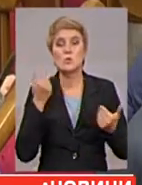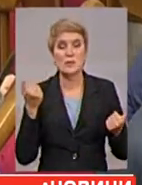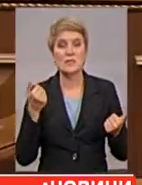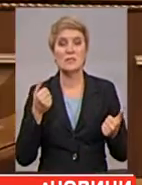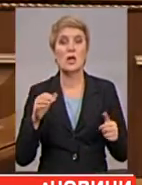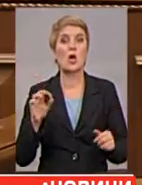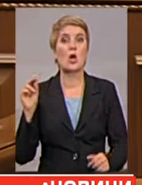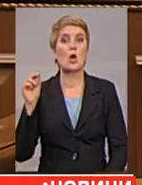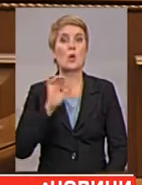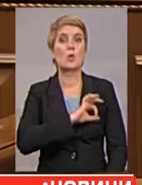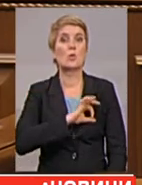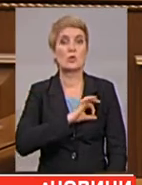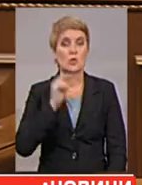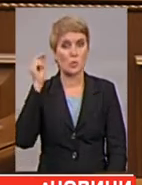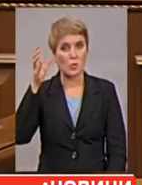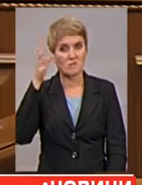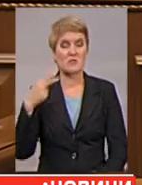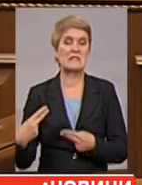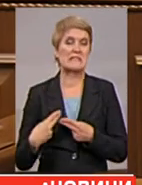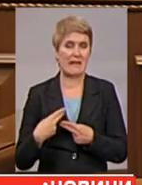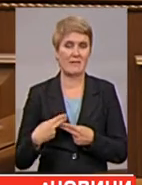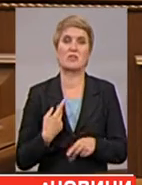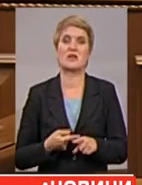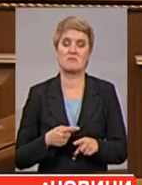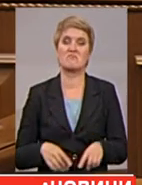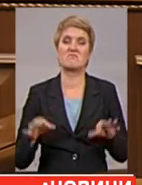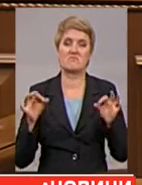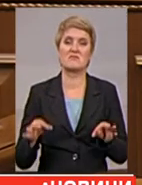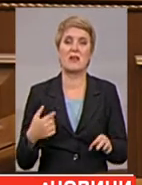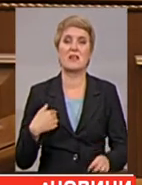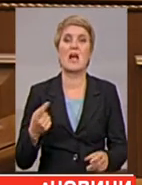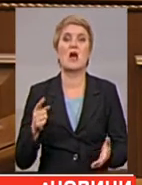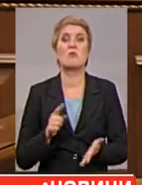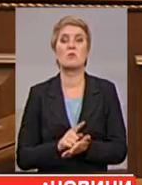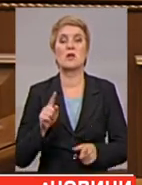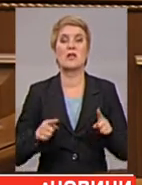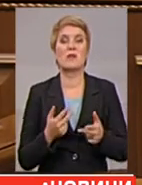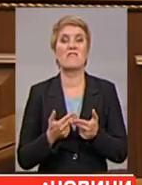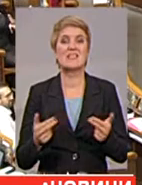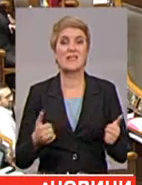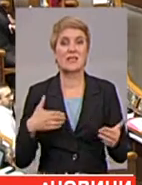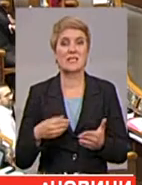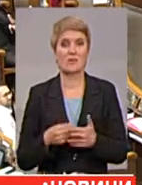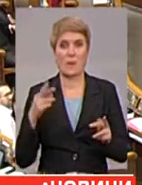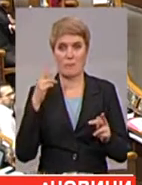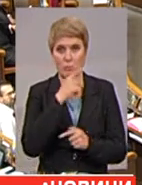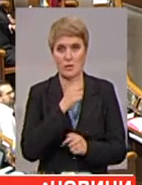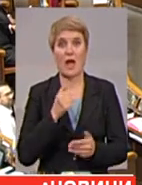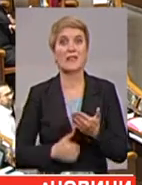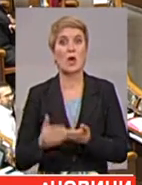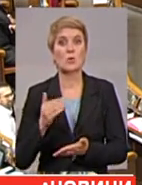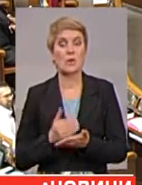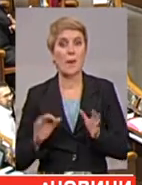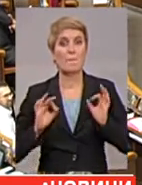Да, мені заважає відсутність юридичної освіти, це правда. Я мушу інколи визнавати свої помилки. А наостанок